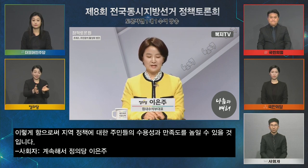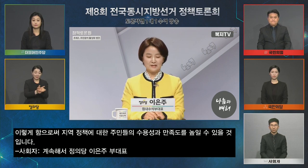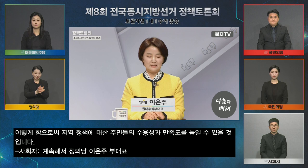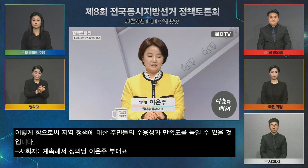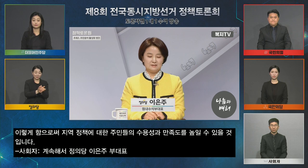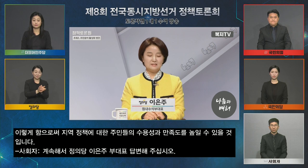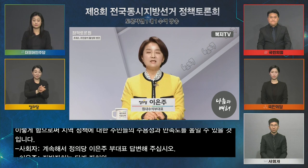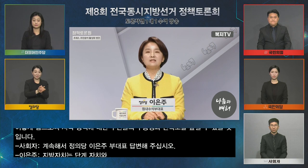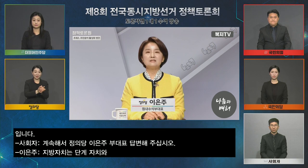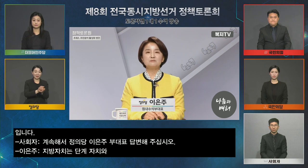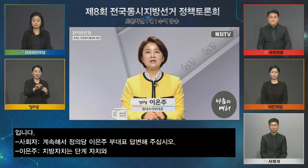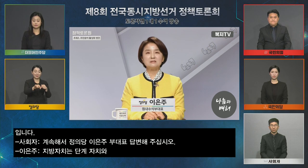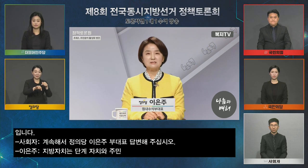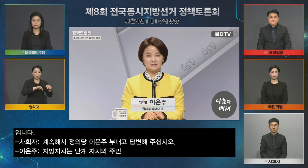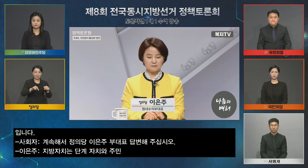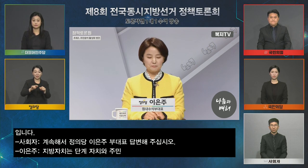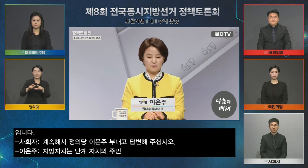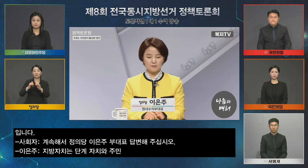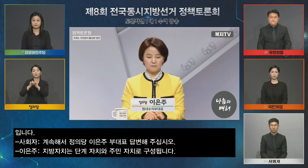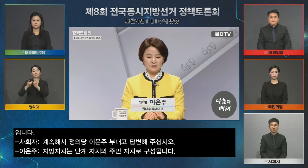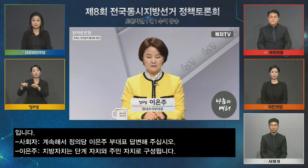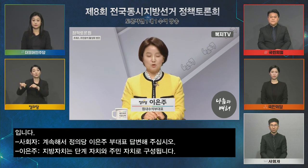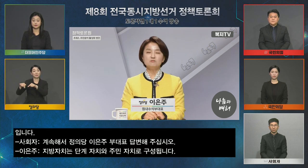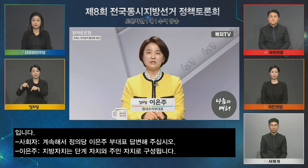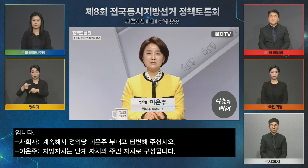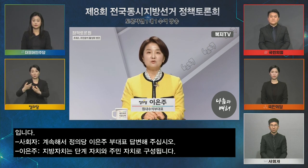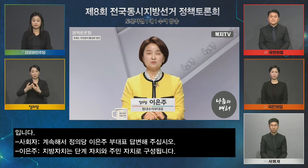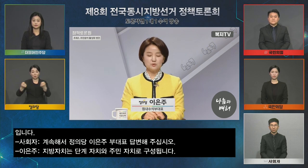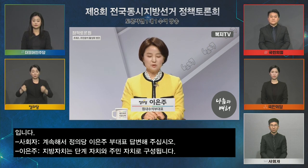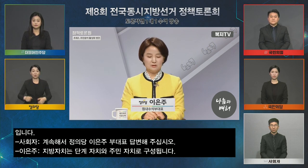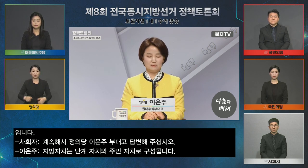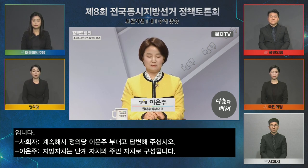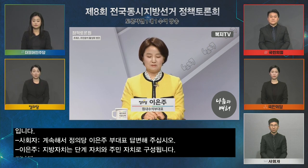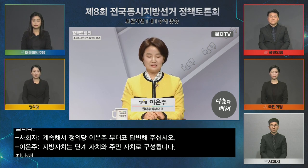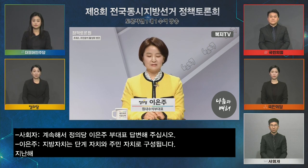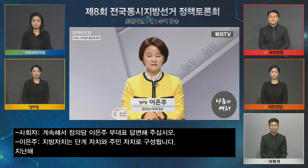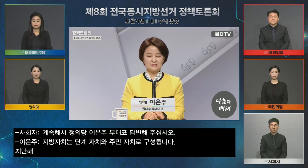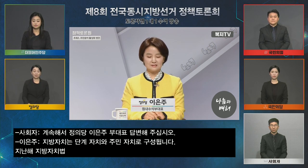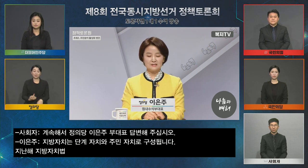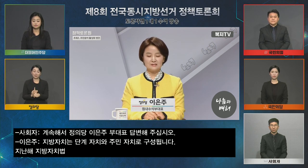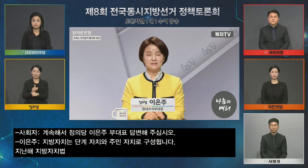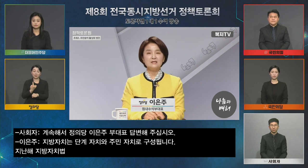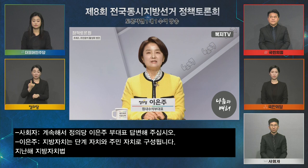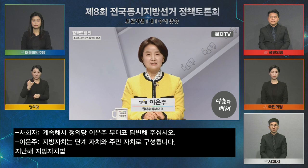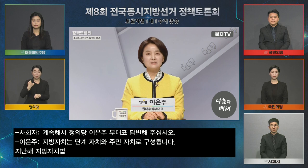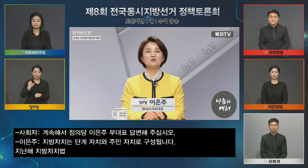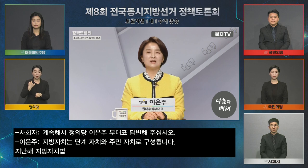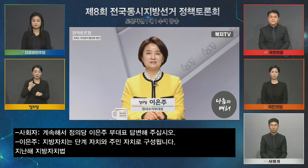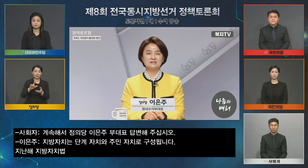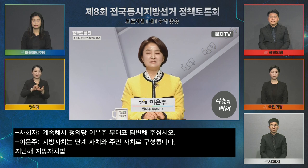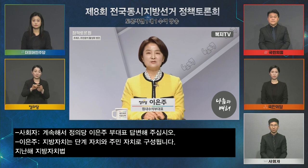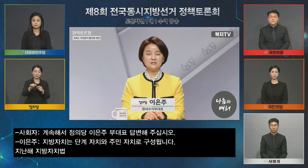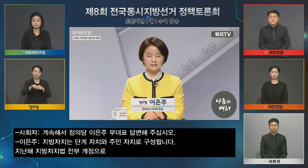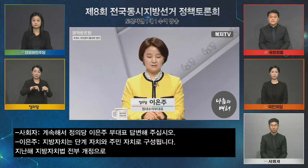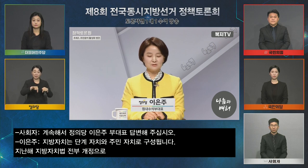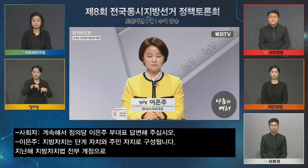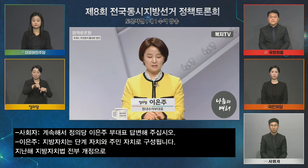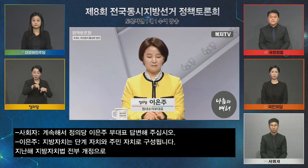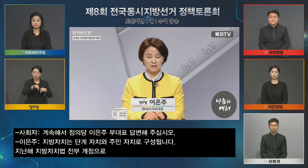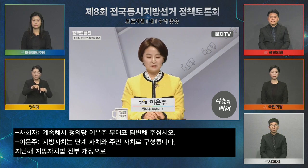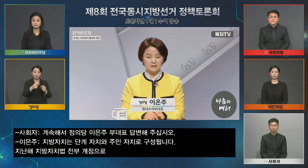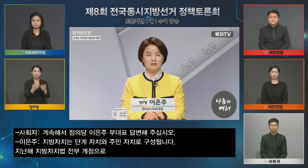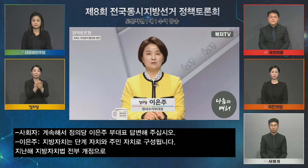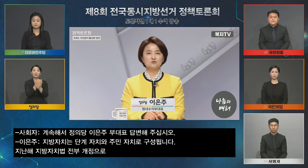구성됩니다. 지난해 지방자치법 전부 개정으로 단체자치에는 일정한 진전이